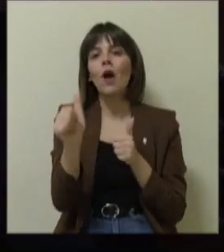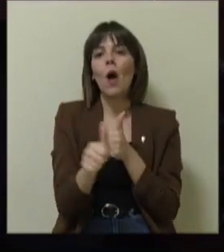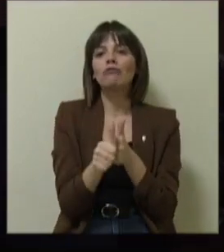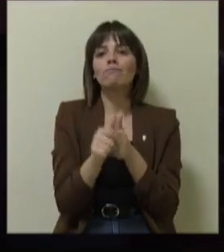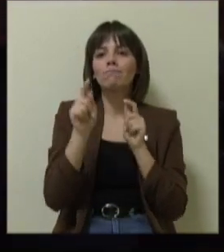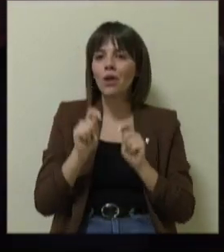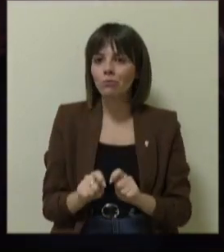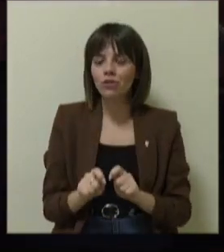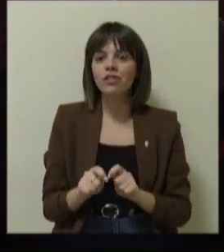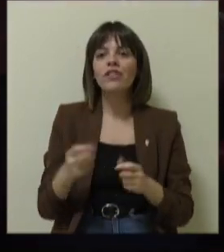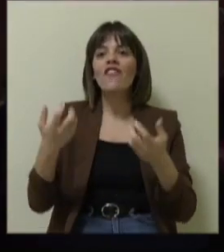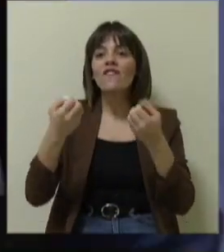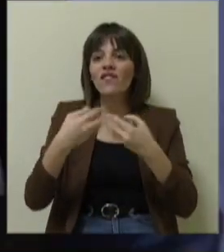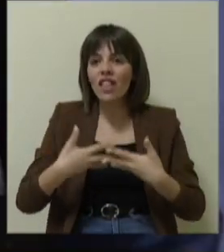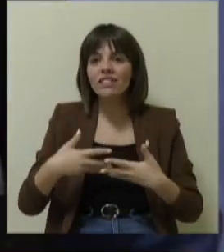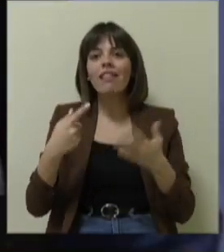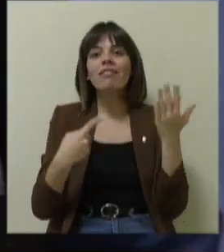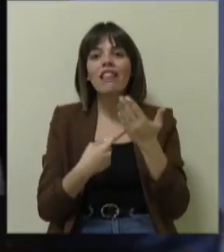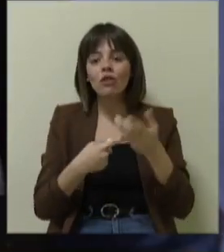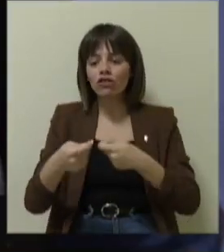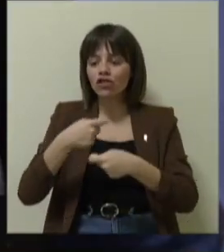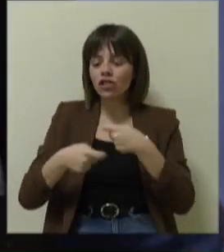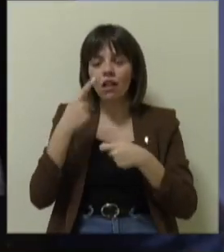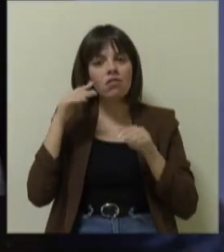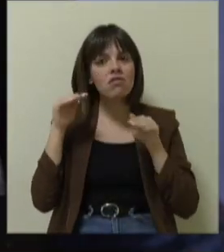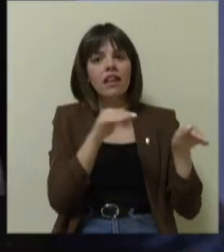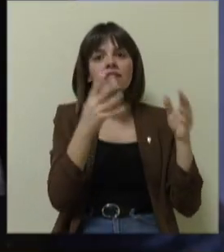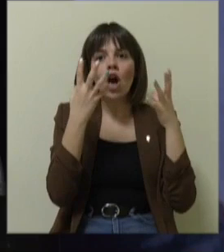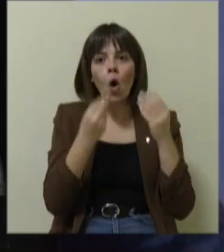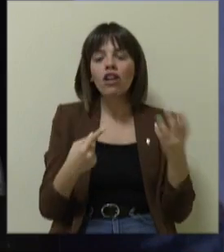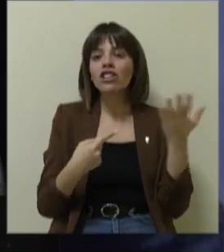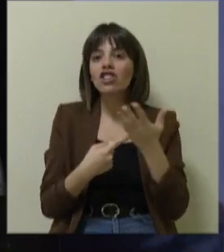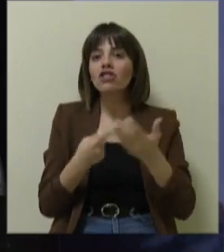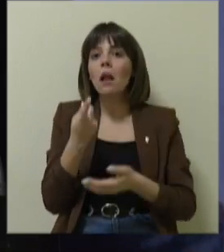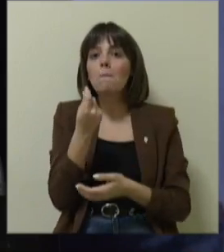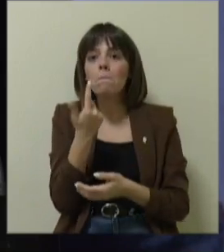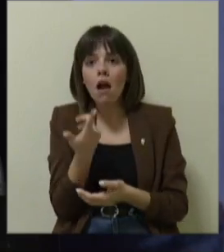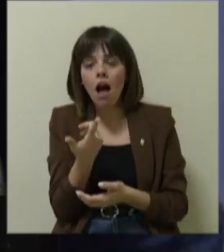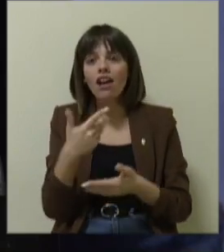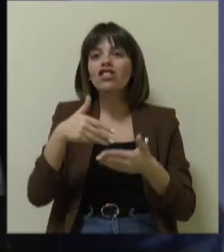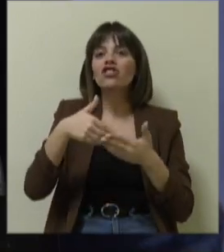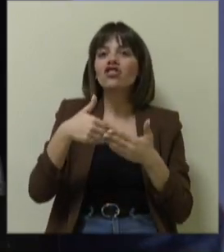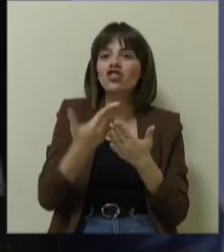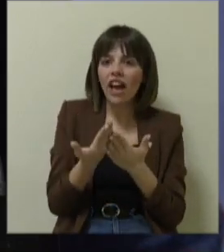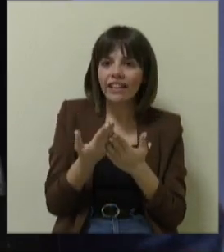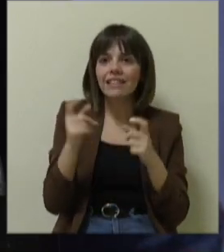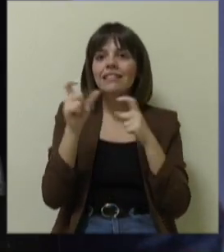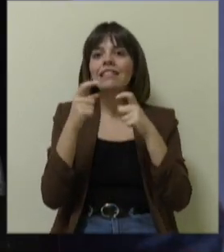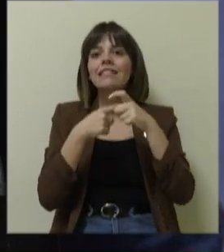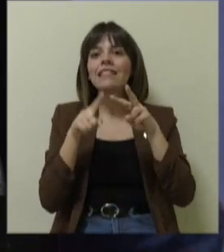edeceğiz. Finansal teknoloji şirketlerini destekleyecek dijital para, çek ve senet